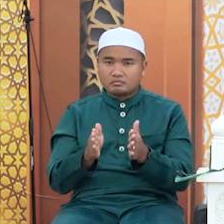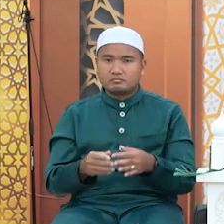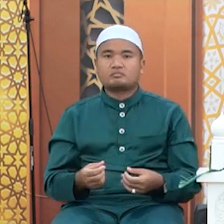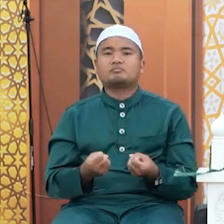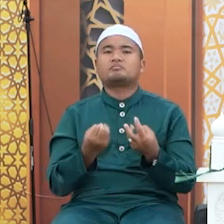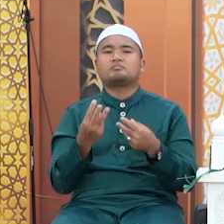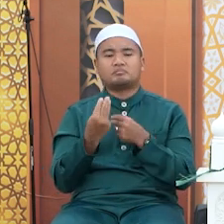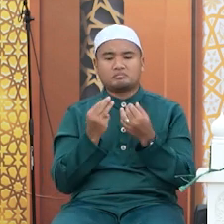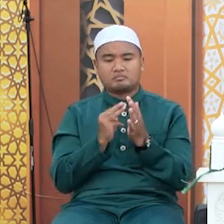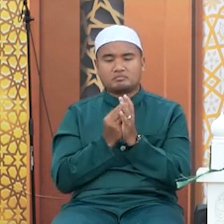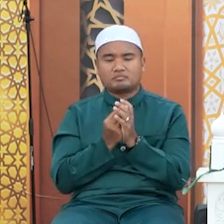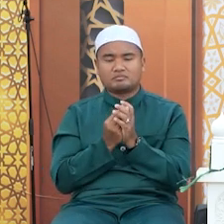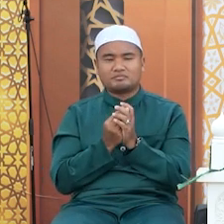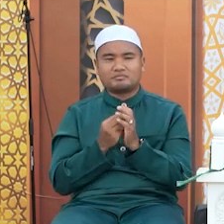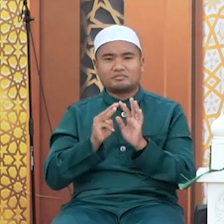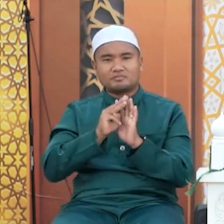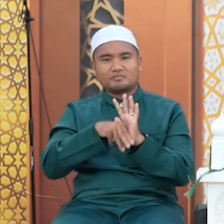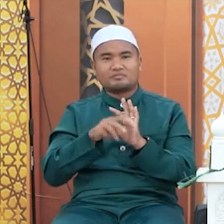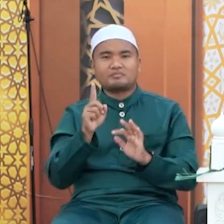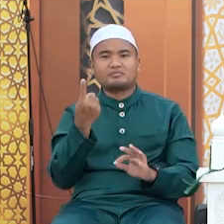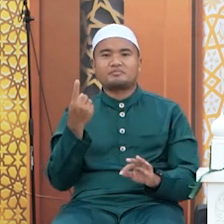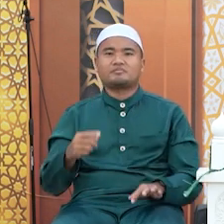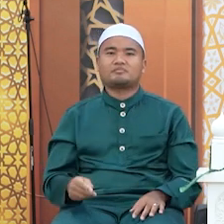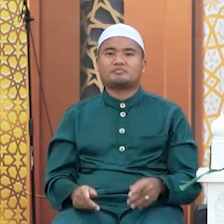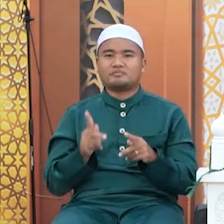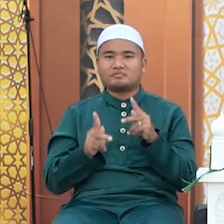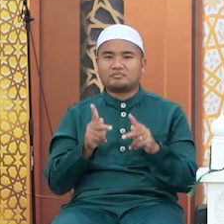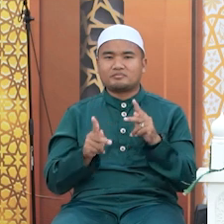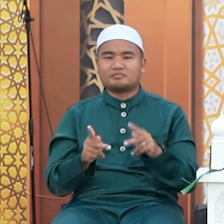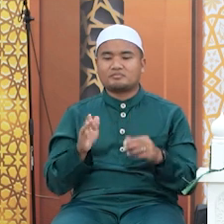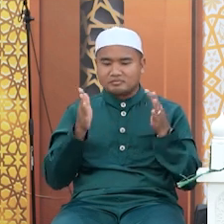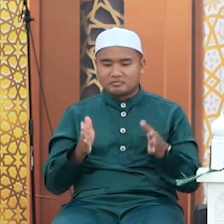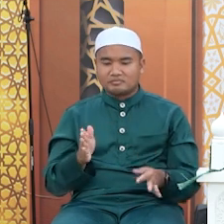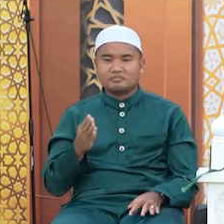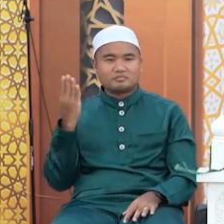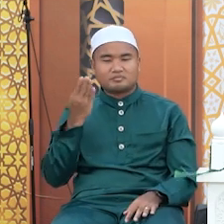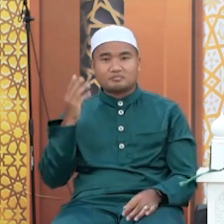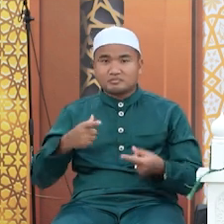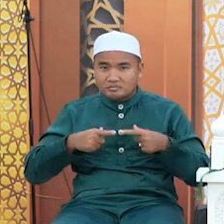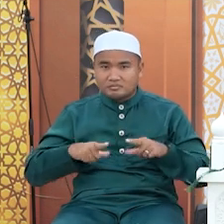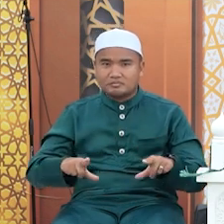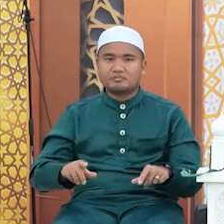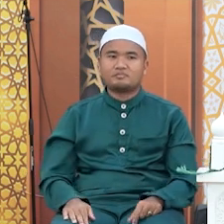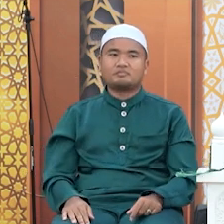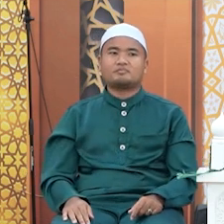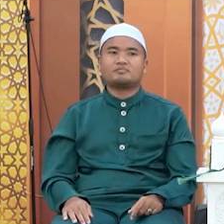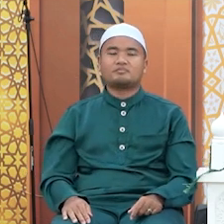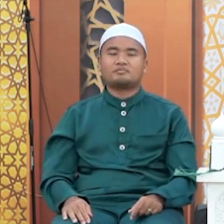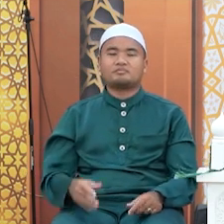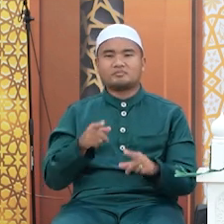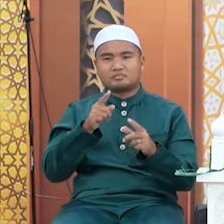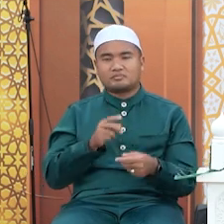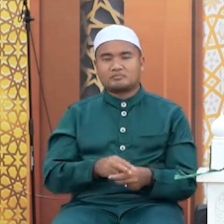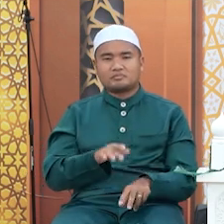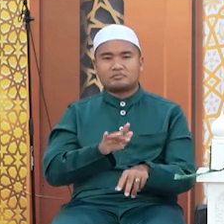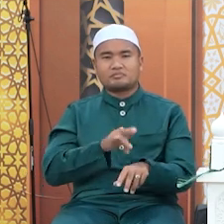cepat lagi lah, profesional. Dah memang laju. Bukan orang lain, saya pun sama. Pro lah.